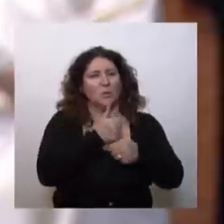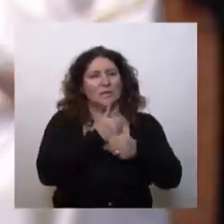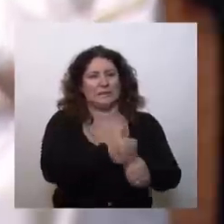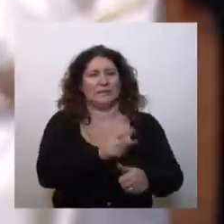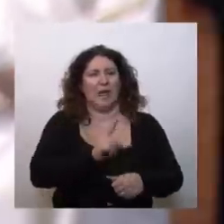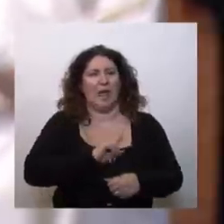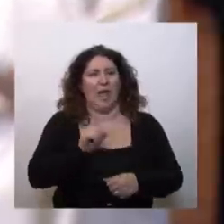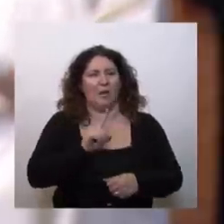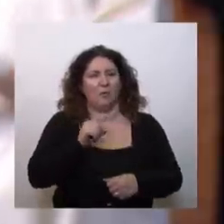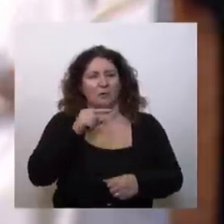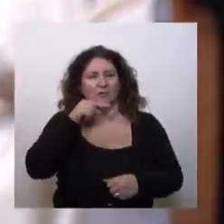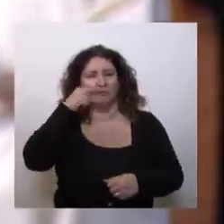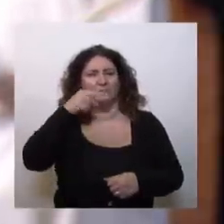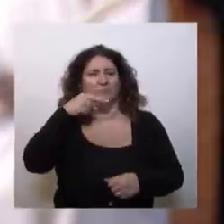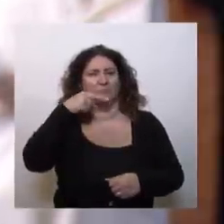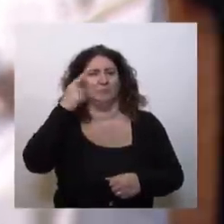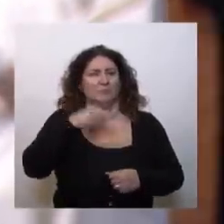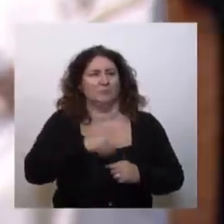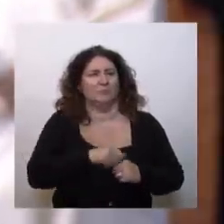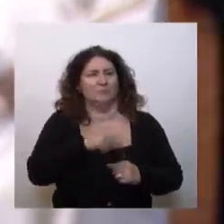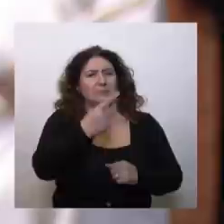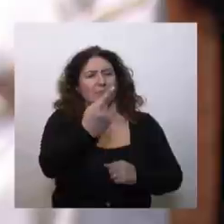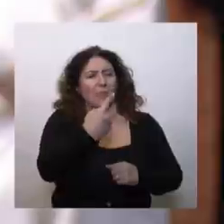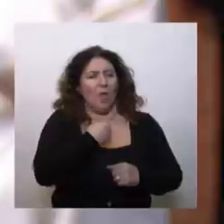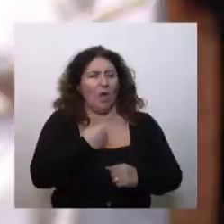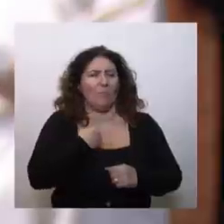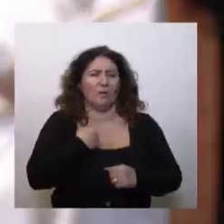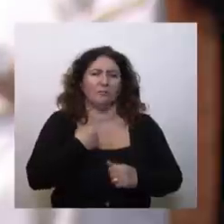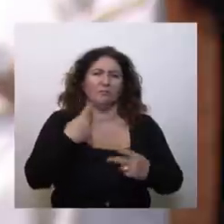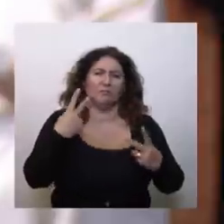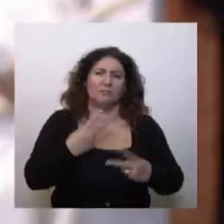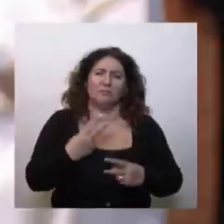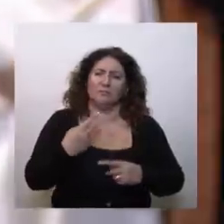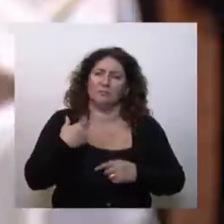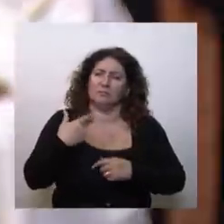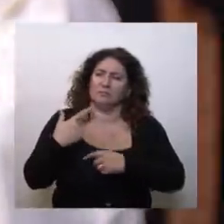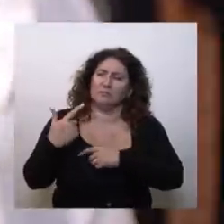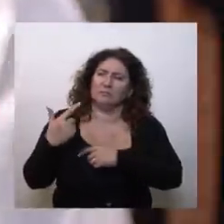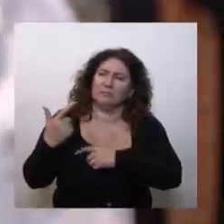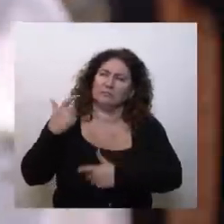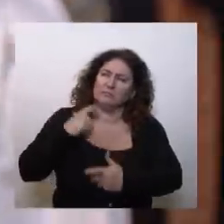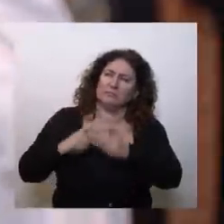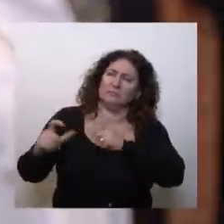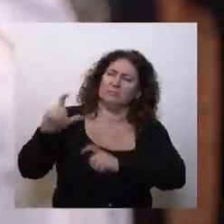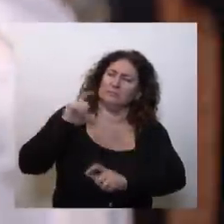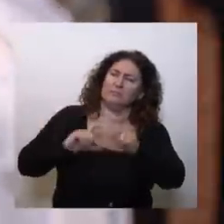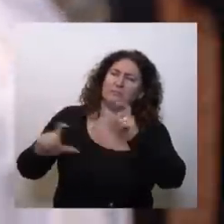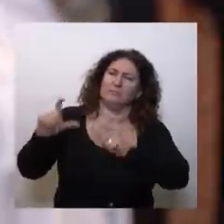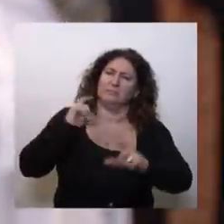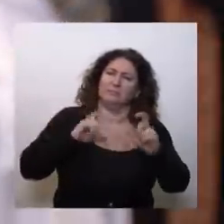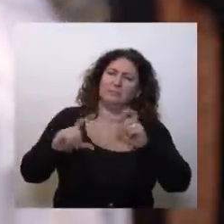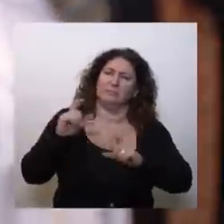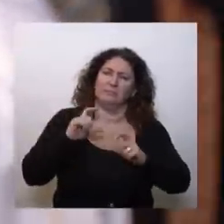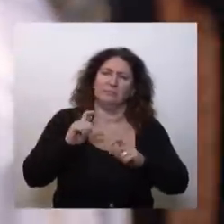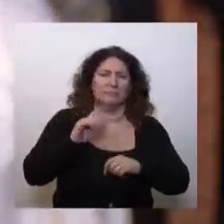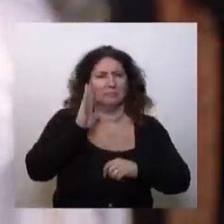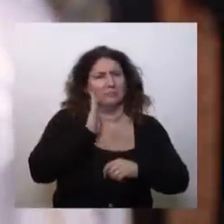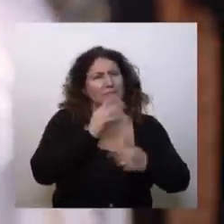tuoi comandi, a torto mi perseguitano. Vieni in mio aiuto.